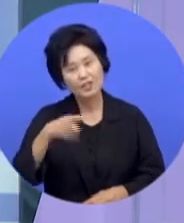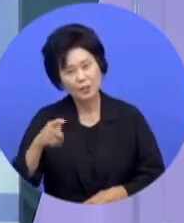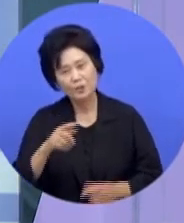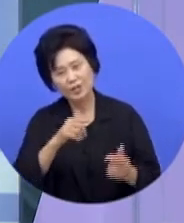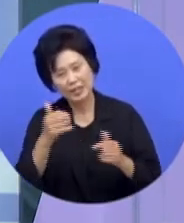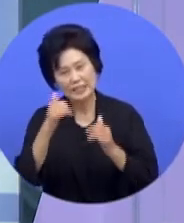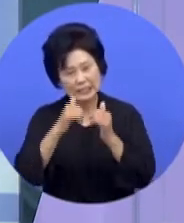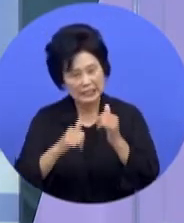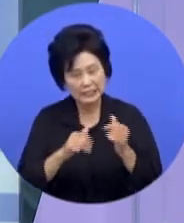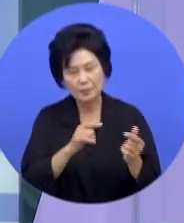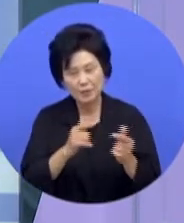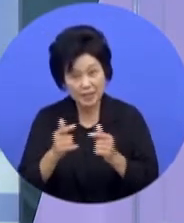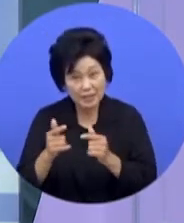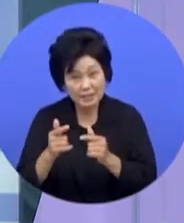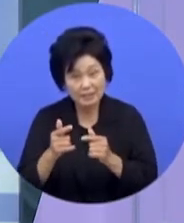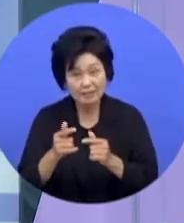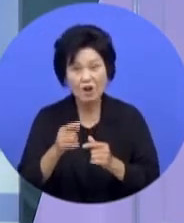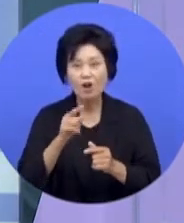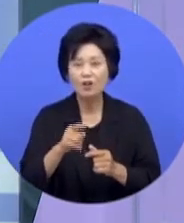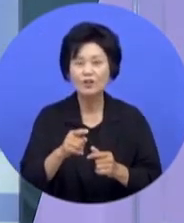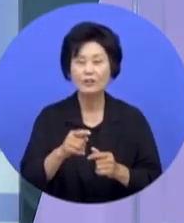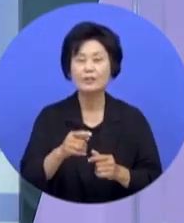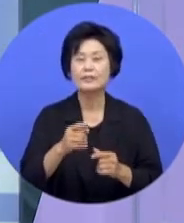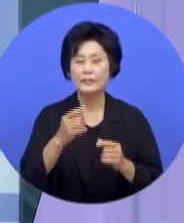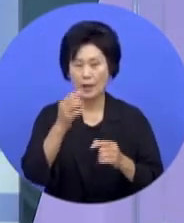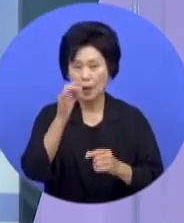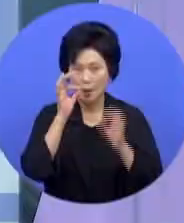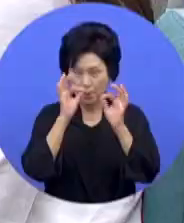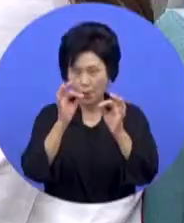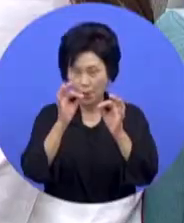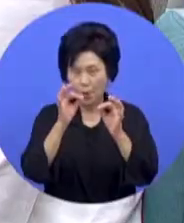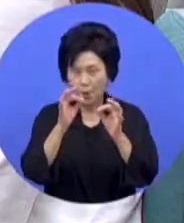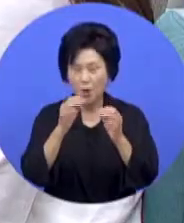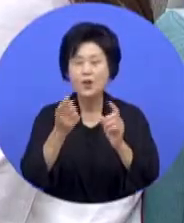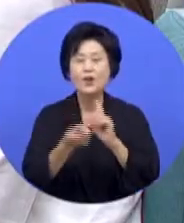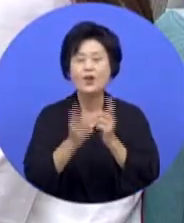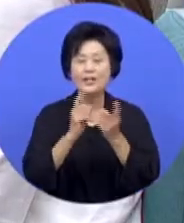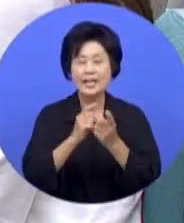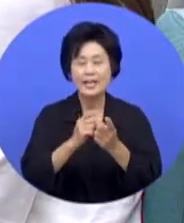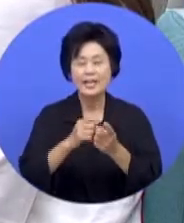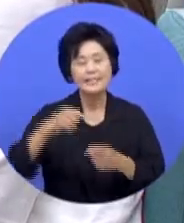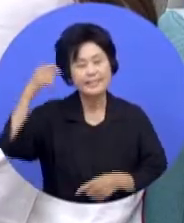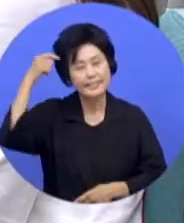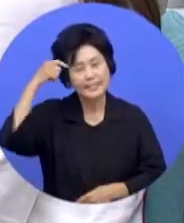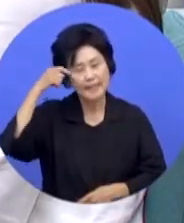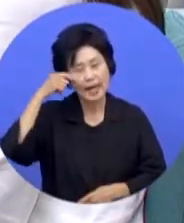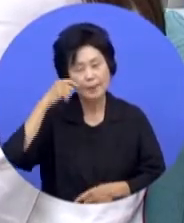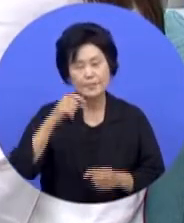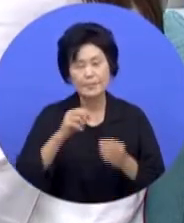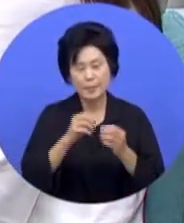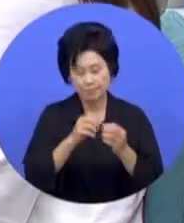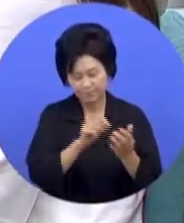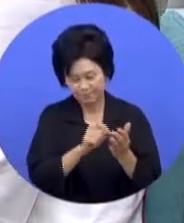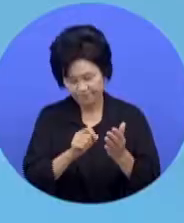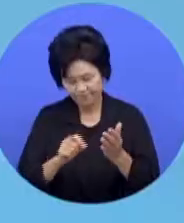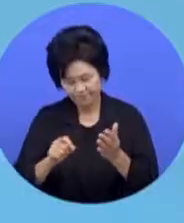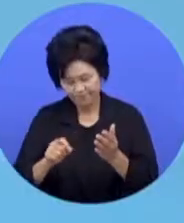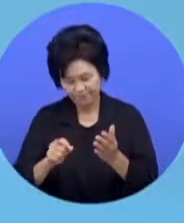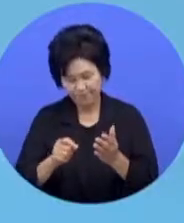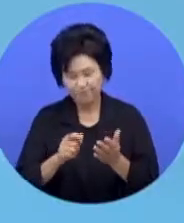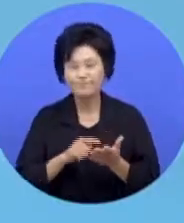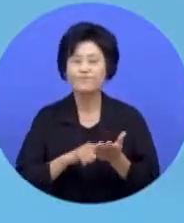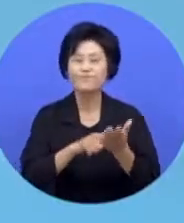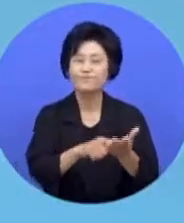막 감상문도 써야 되고 그렇게 철저한 자, 그러면은 돼요. 저희가 이제 원래는 여기 질문사항이 없어요. 네. 교장 선생님